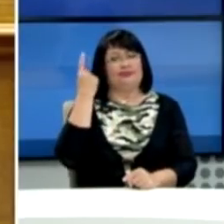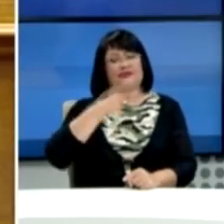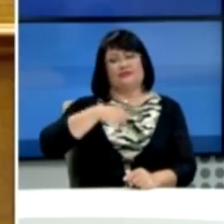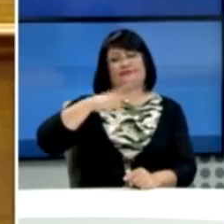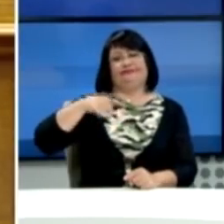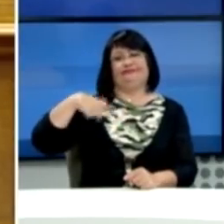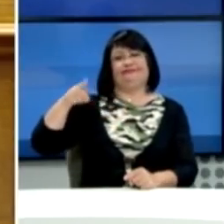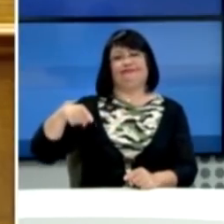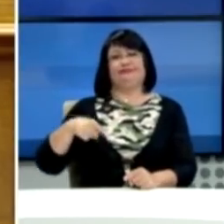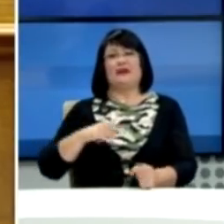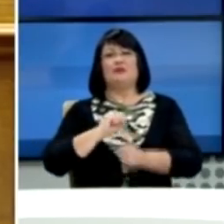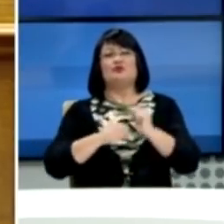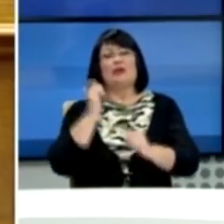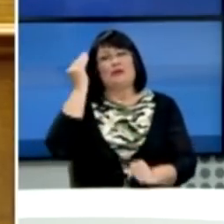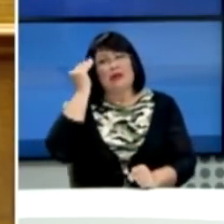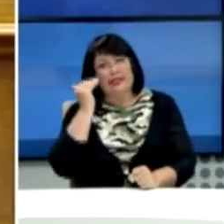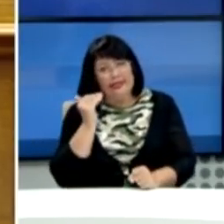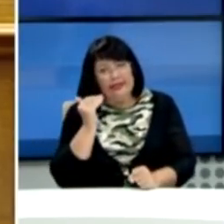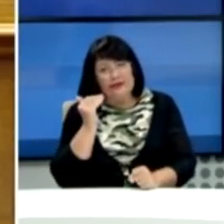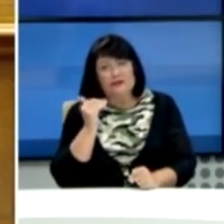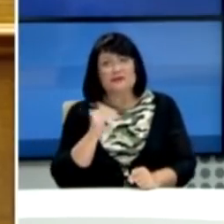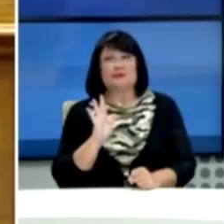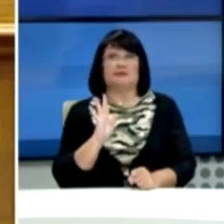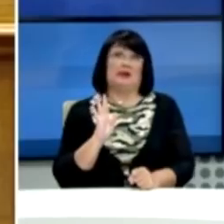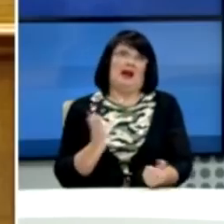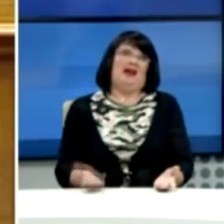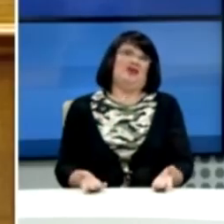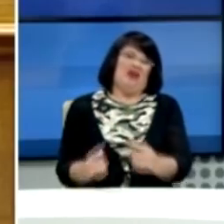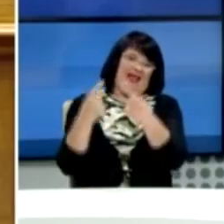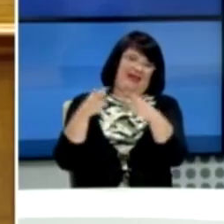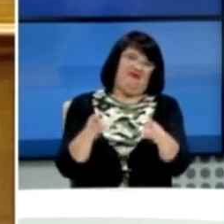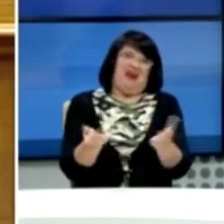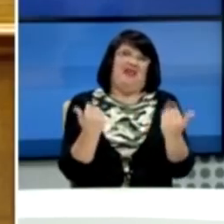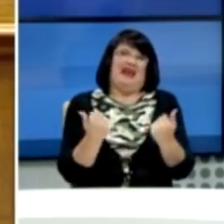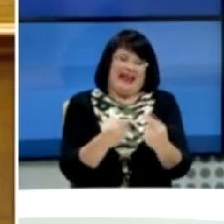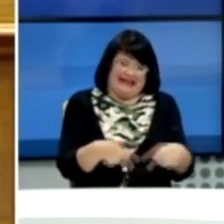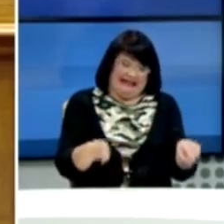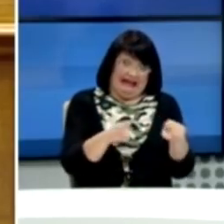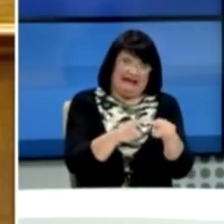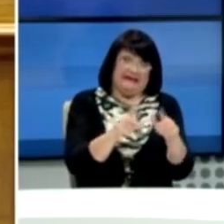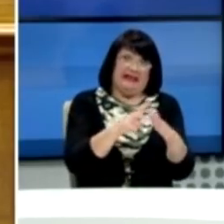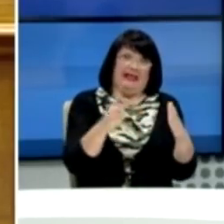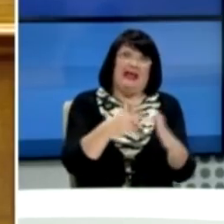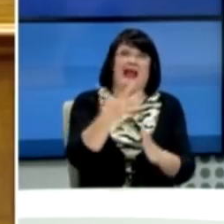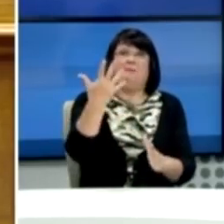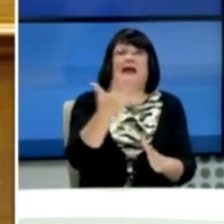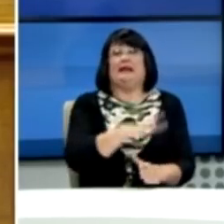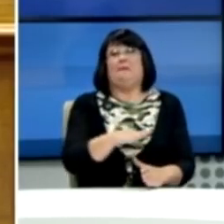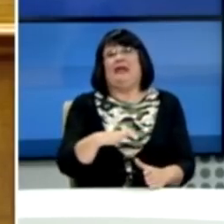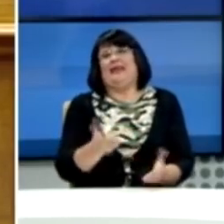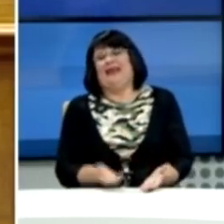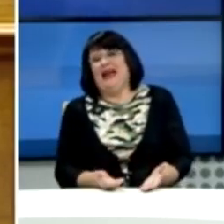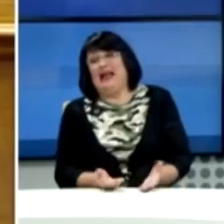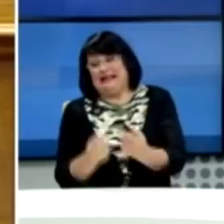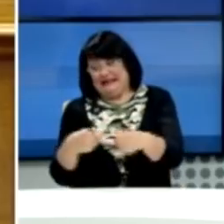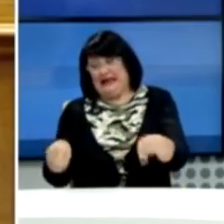ουσία θέλουν να πείσουν ότι δεν είναι μεγάλη η διαφορά ανάμεσα σε μια τάξη 15 παιδιών και